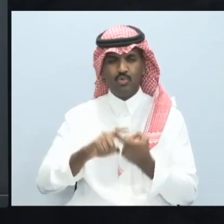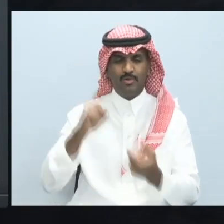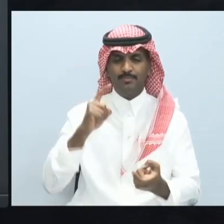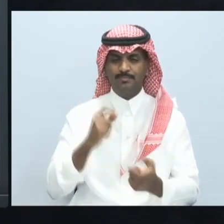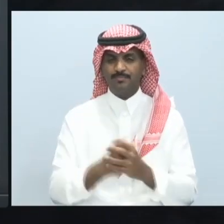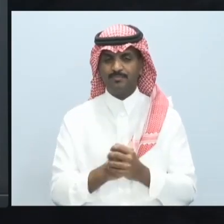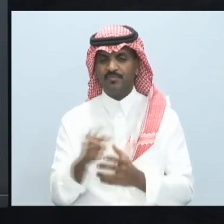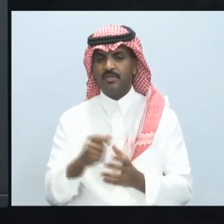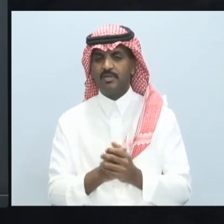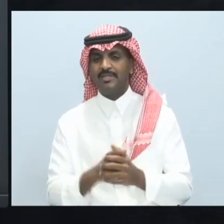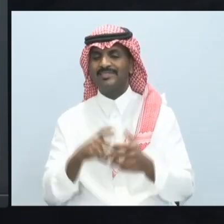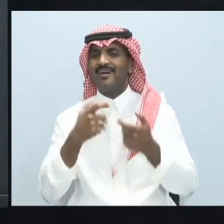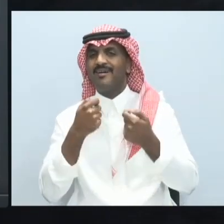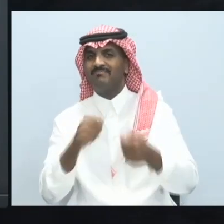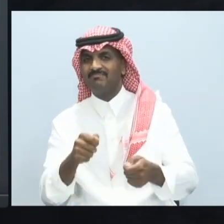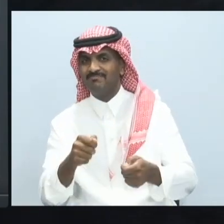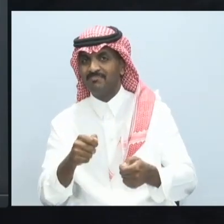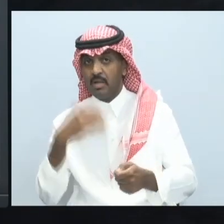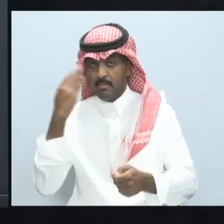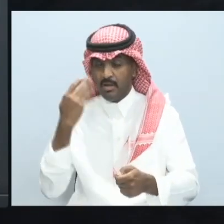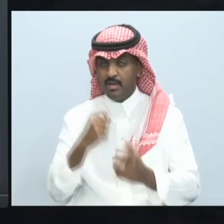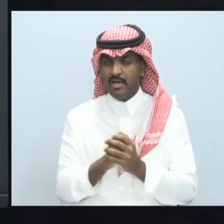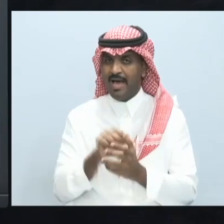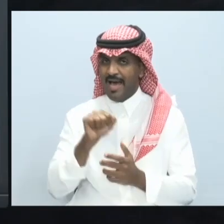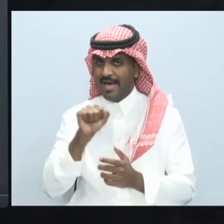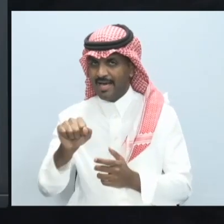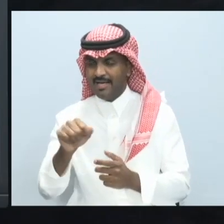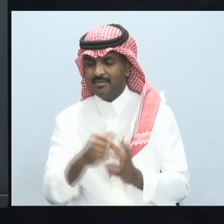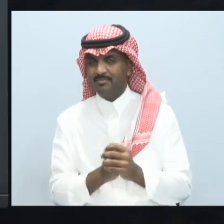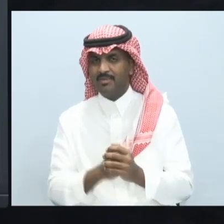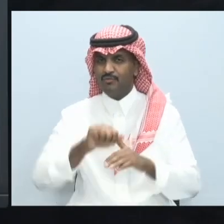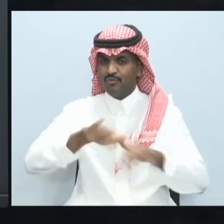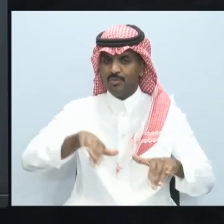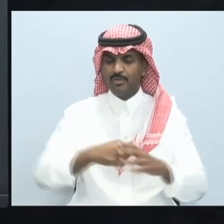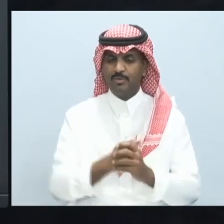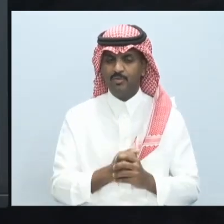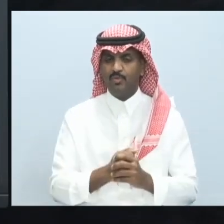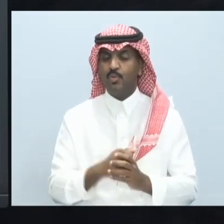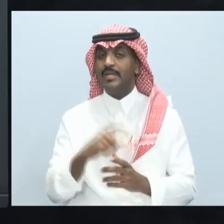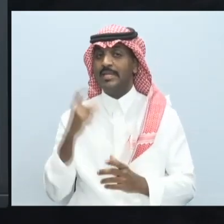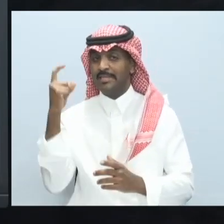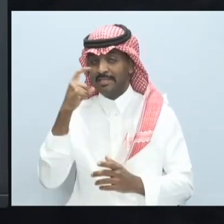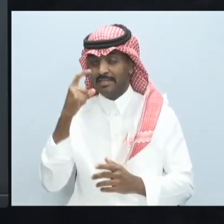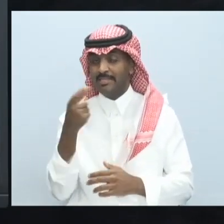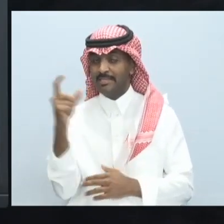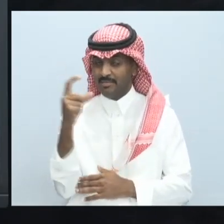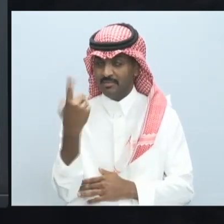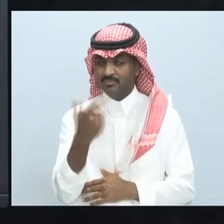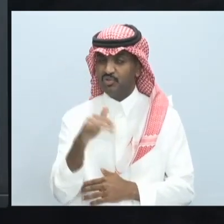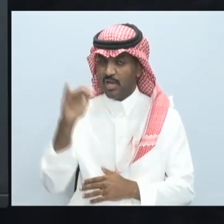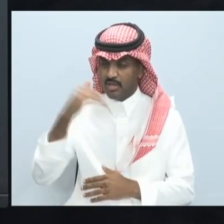فيه اعطاء للمراه من الفرقه وان الشريعه الاسلاميه انما